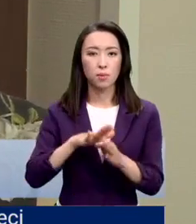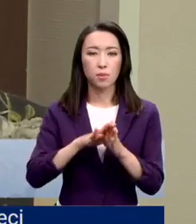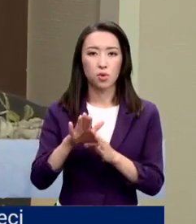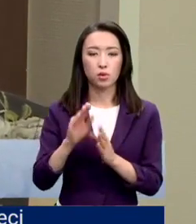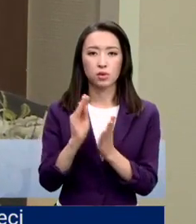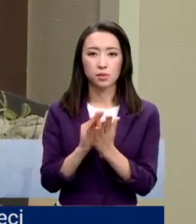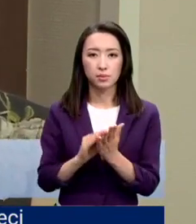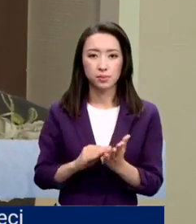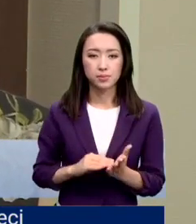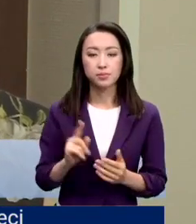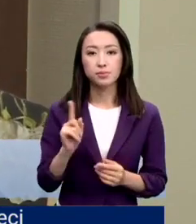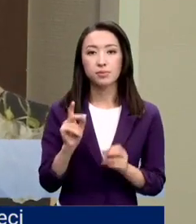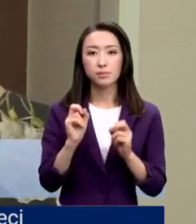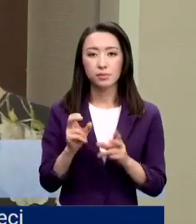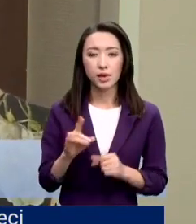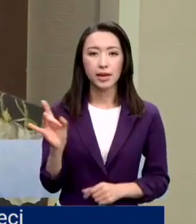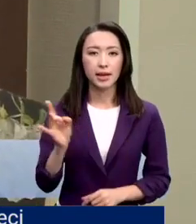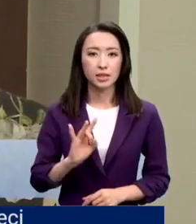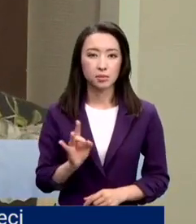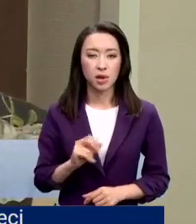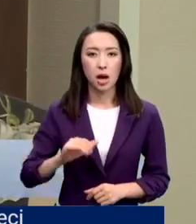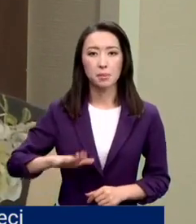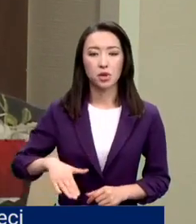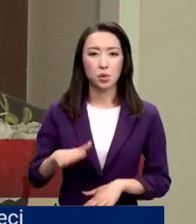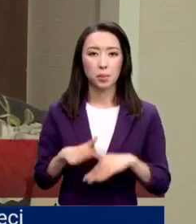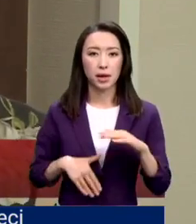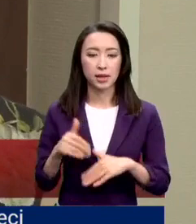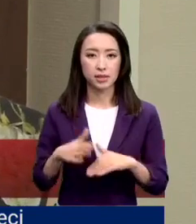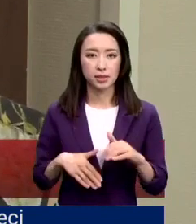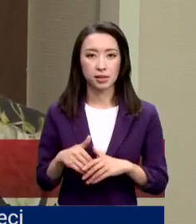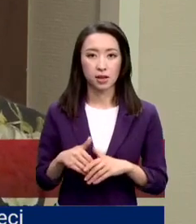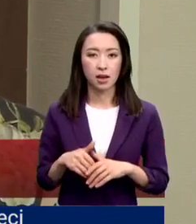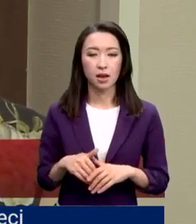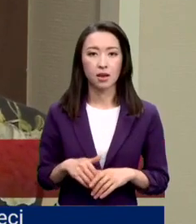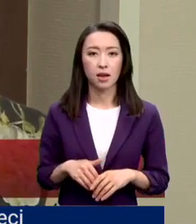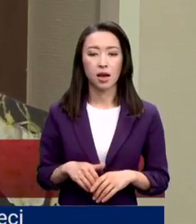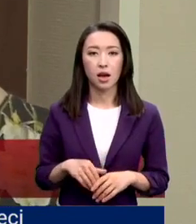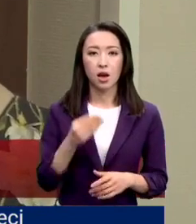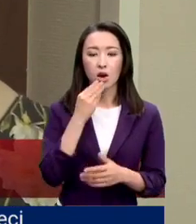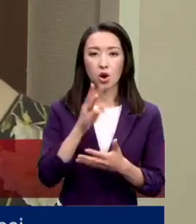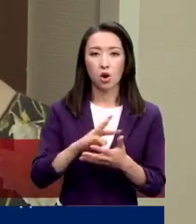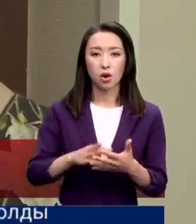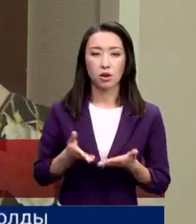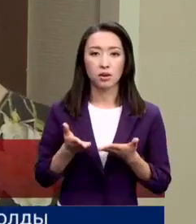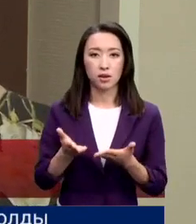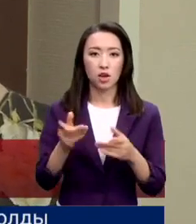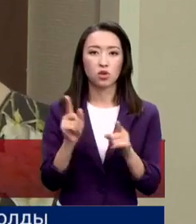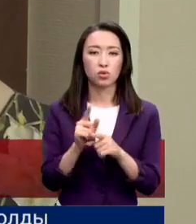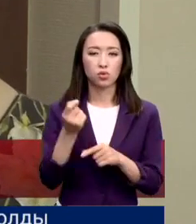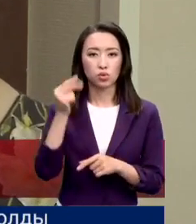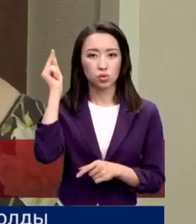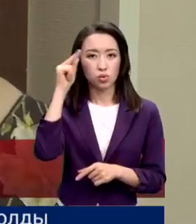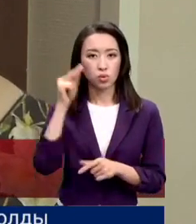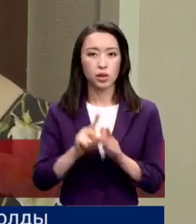лекалы, штос и так далее, да, размеры и так далее, а потом уже дальше практика. Тоже кондитерская, я думаю, тоже, наверное, с какой-то небольшой